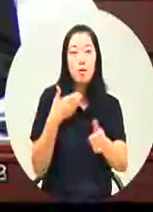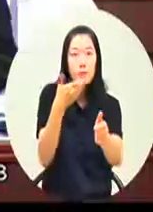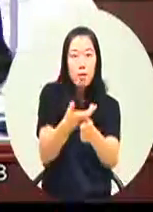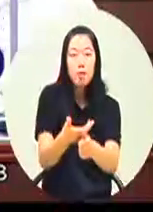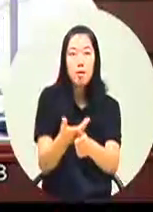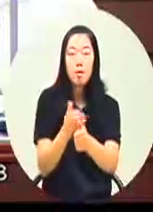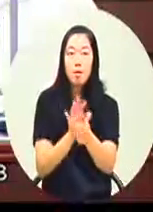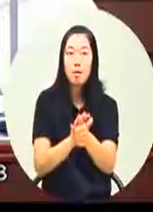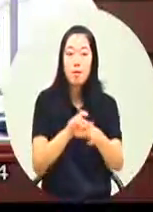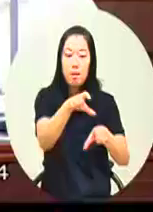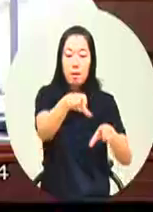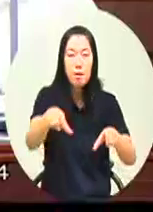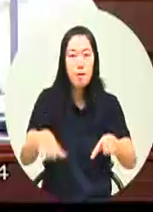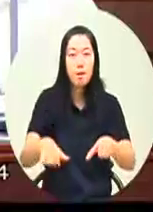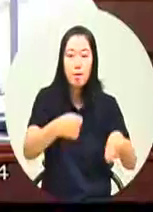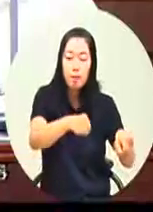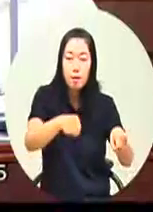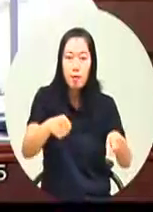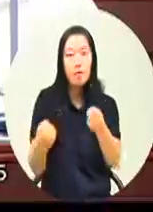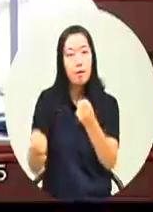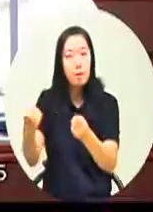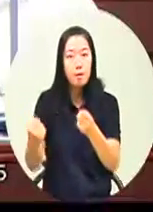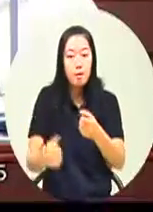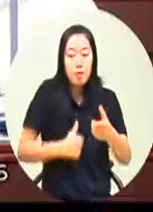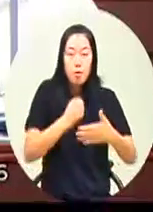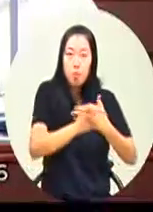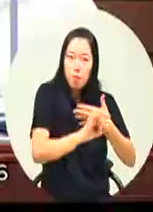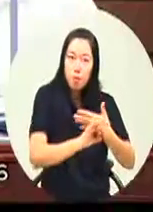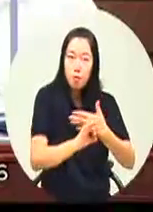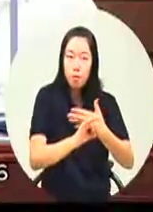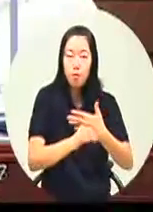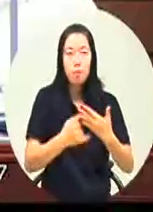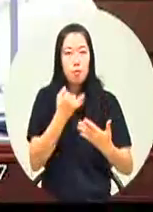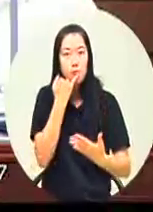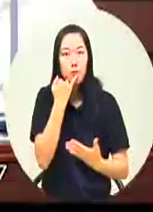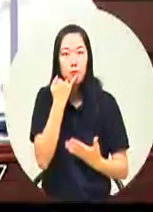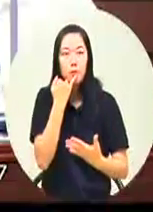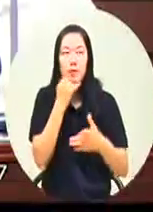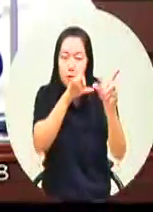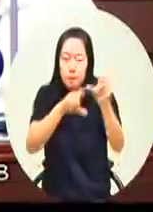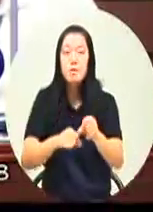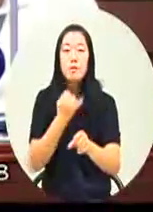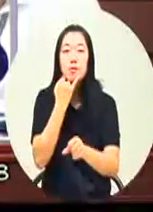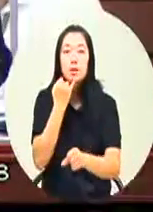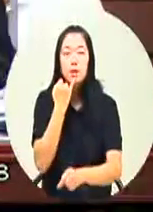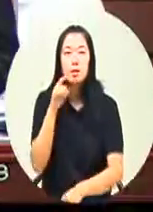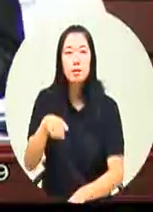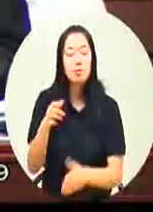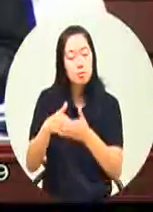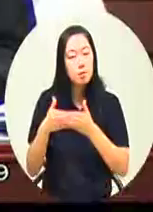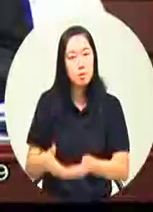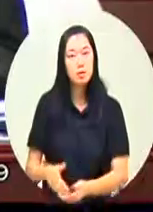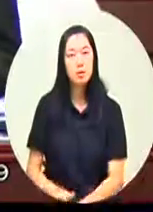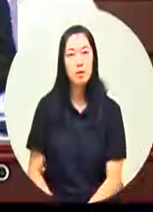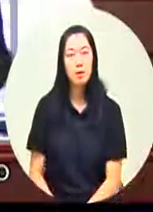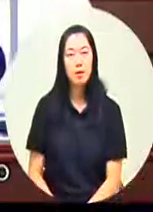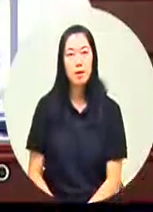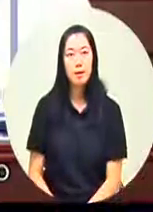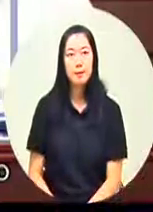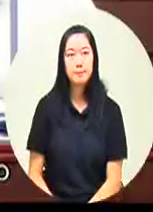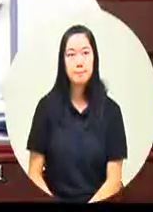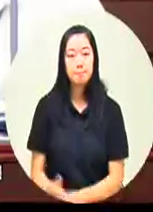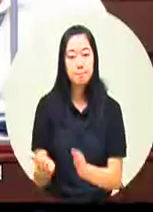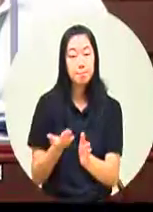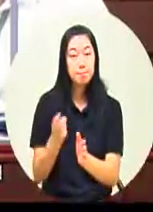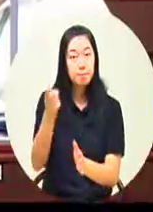辆来实验也好，运行也好，都有一个依循了，我想这个是很重要的。那另外刚才议员